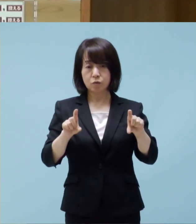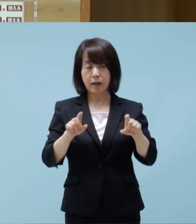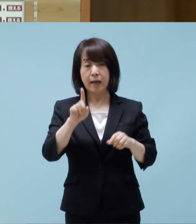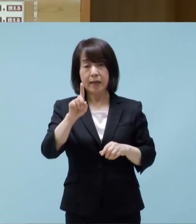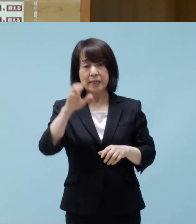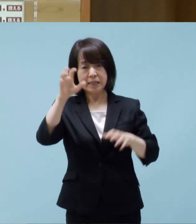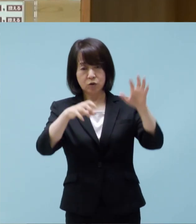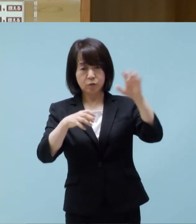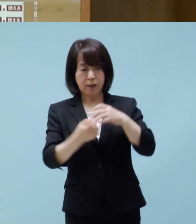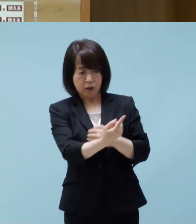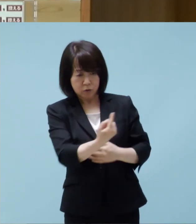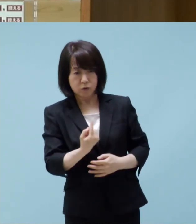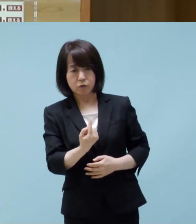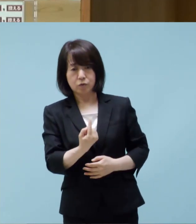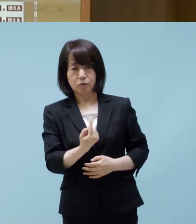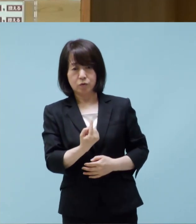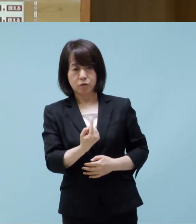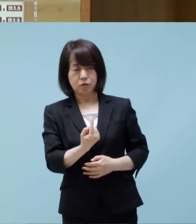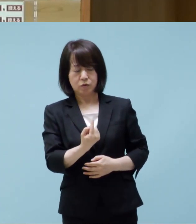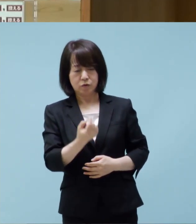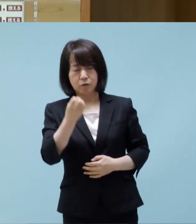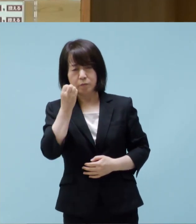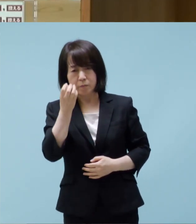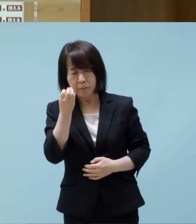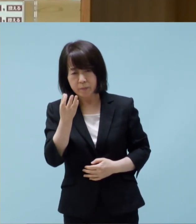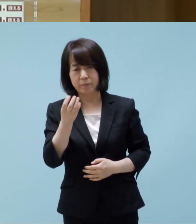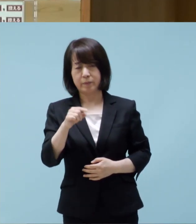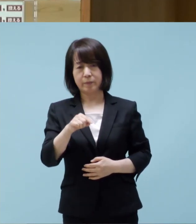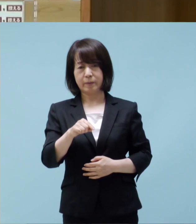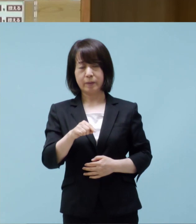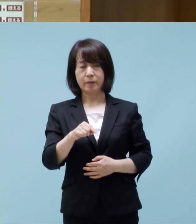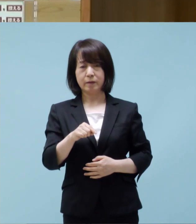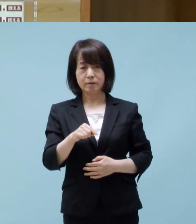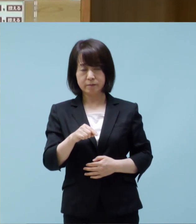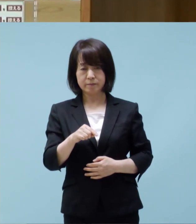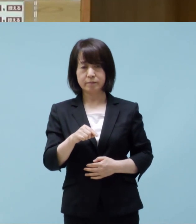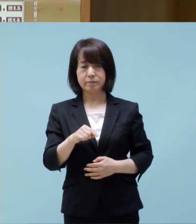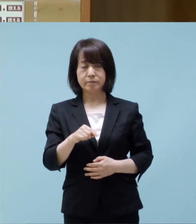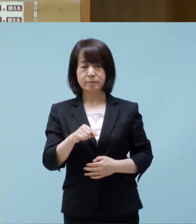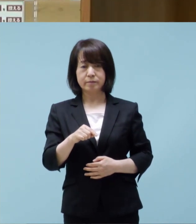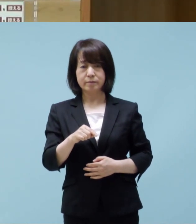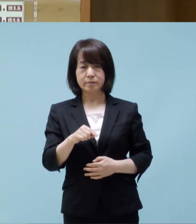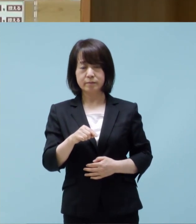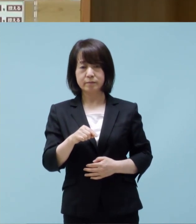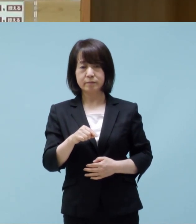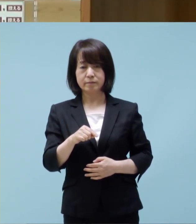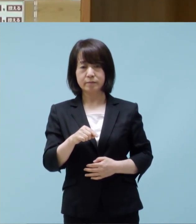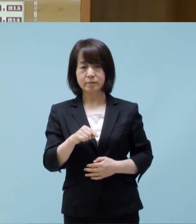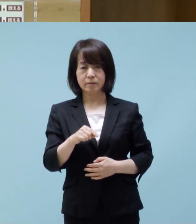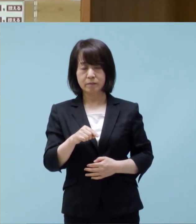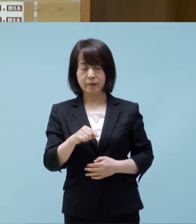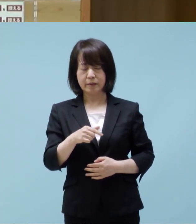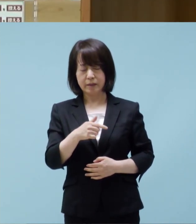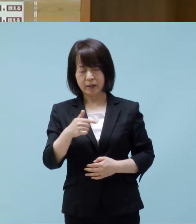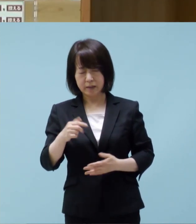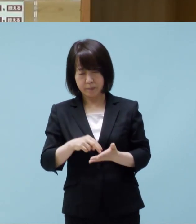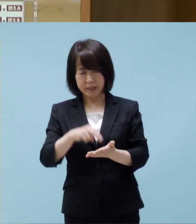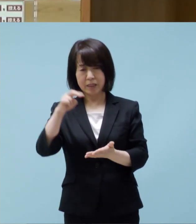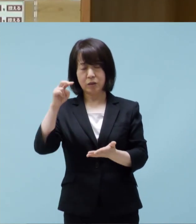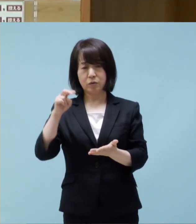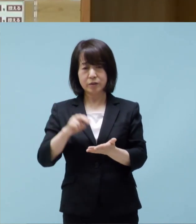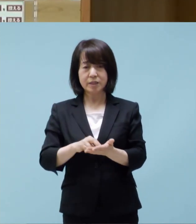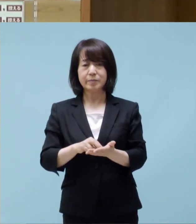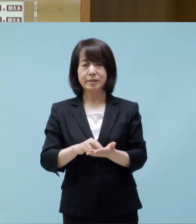う、これは極めて稀なことだというふうに思いますし、率直に大変驚いたところ